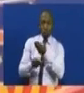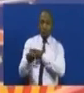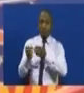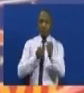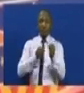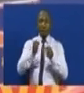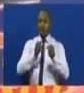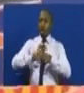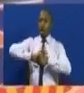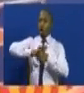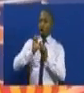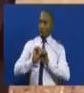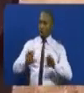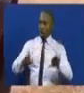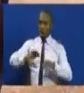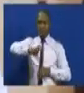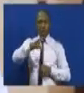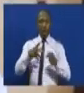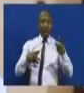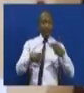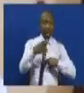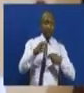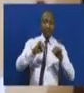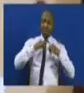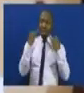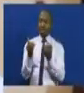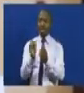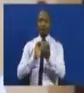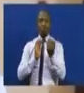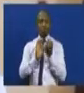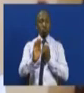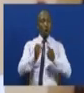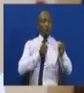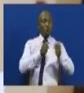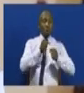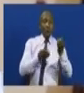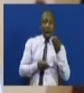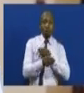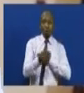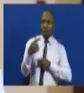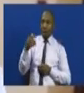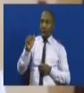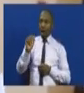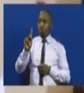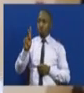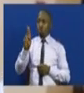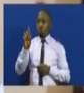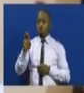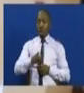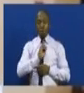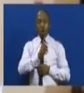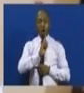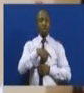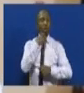corona, ambapo mkoa wa Katavi, taasisi ya kuzuia na kupambana na rushwa TAKUKURU imetoa onyo kwa watumishi wa halmashauri